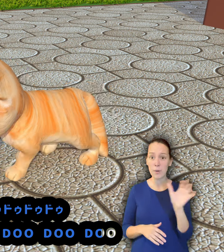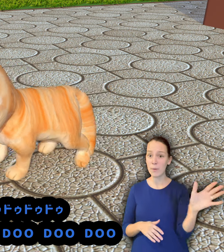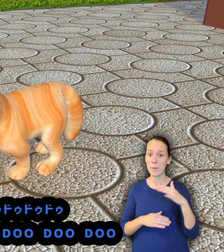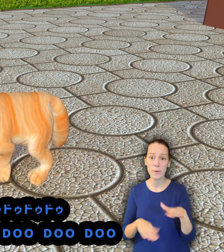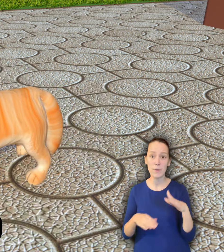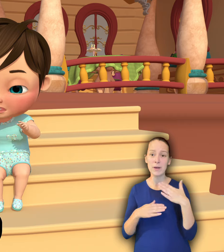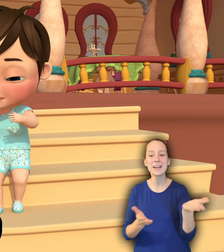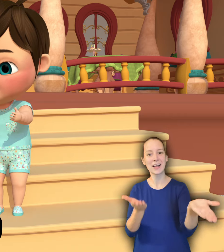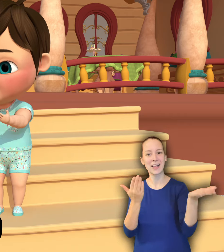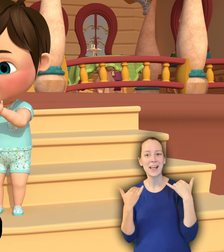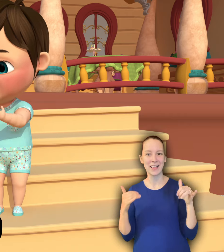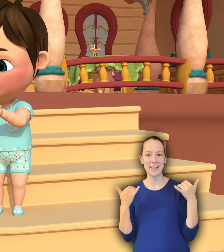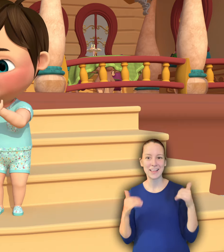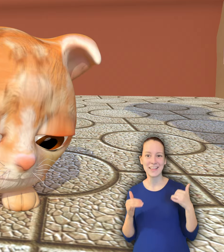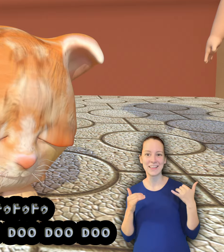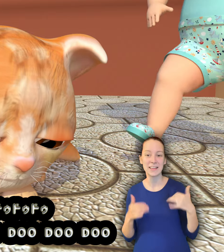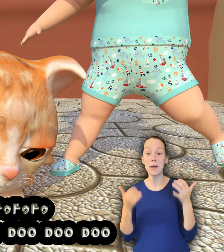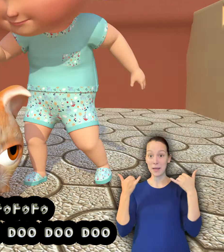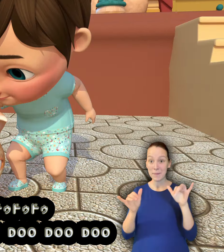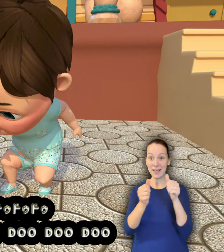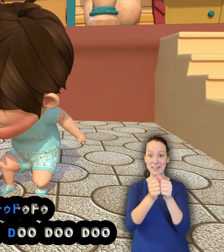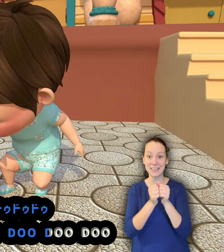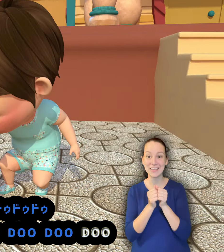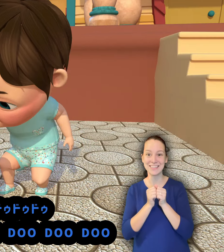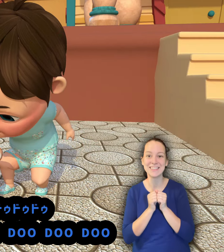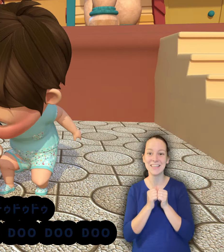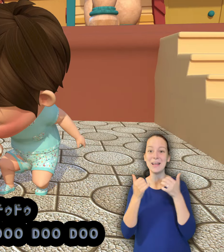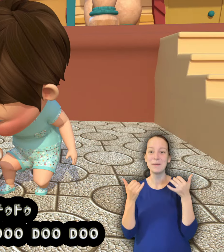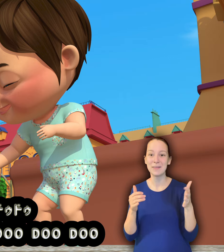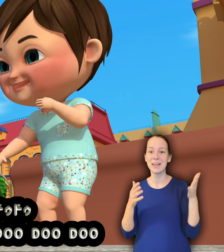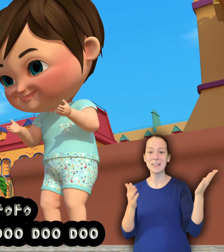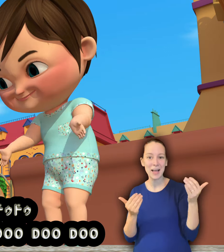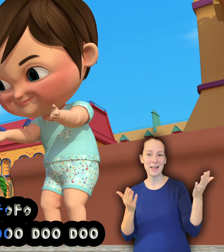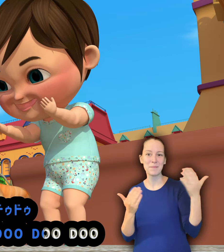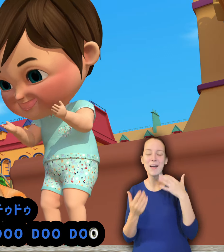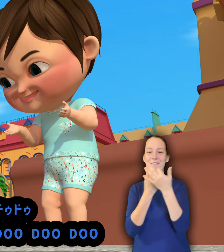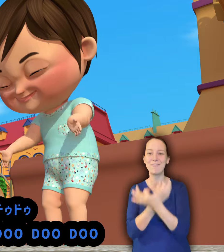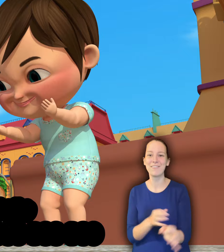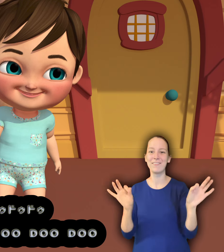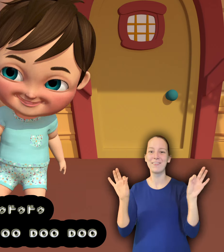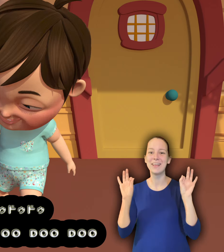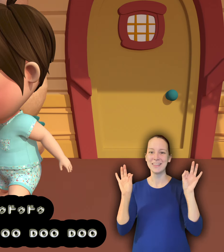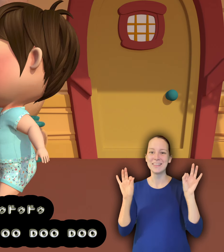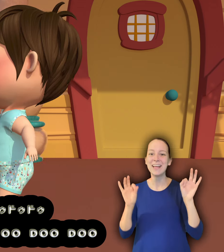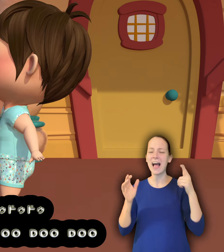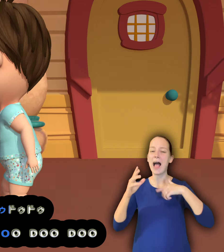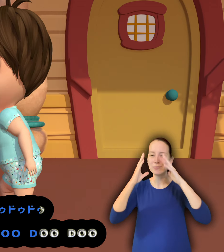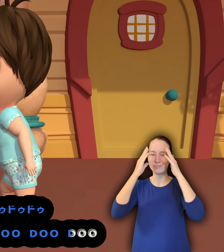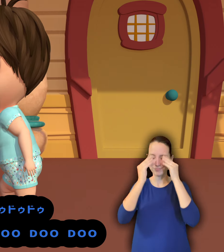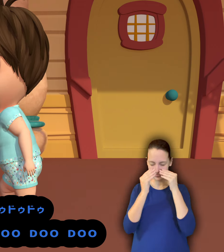に遊ぼうこっち来て隠れて